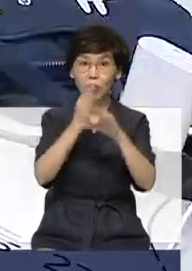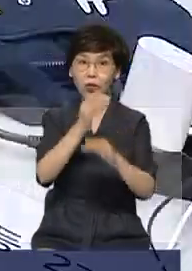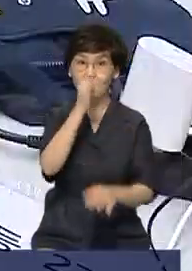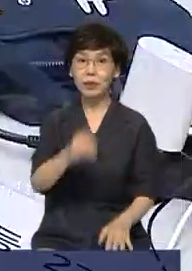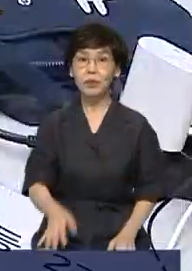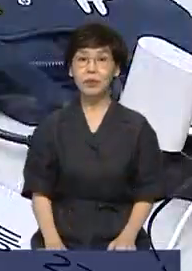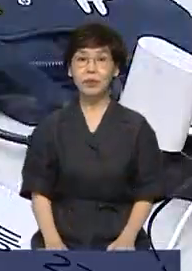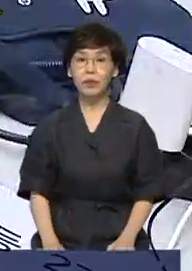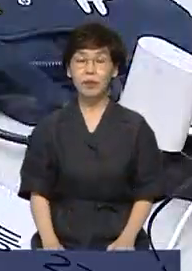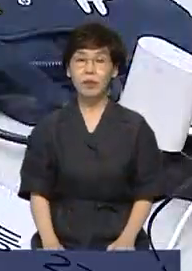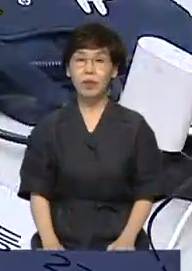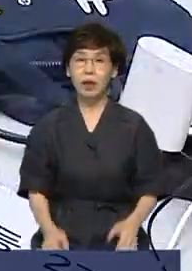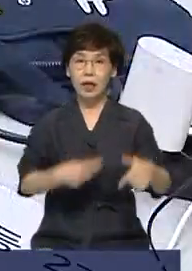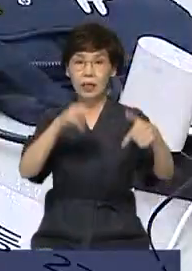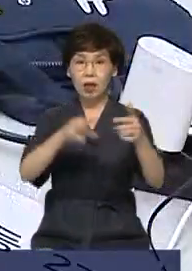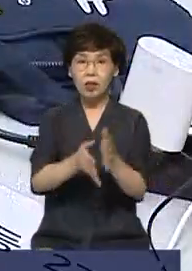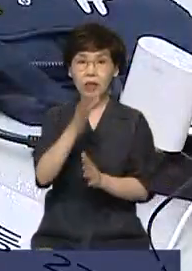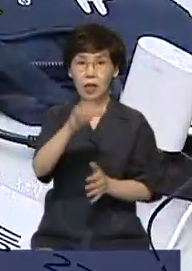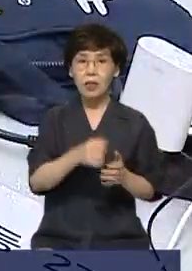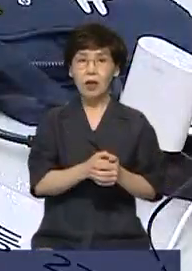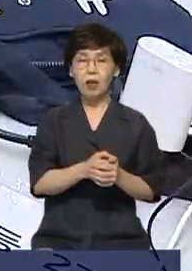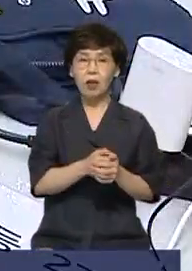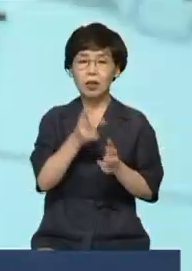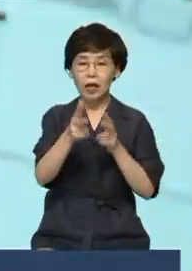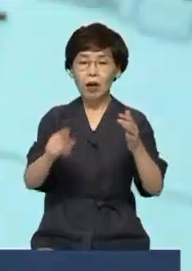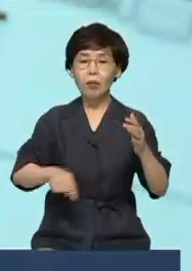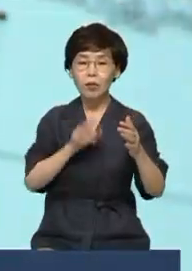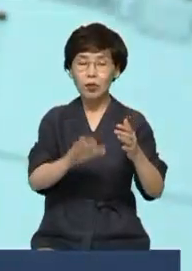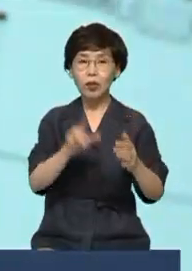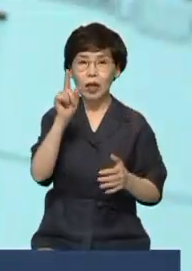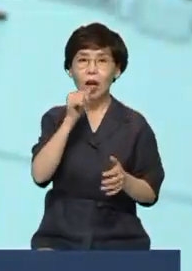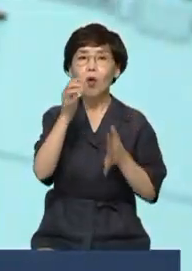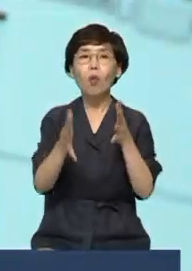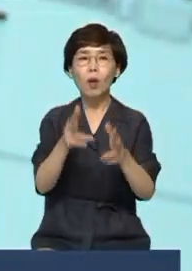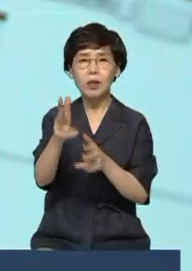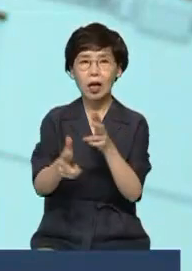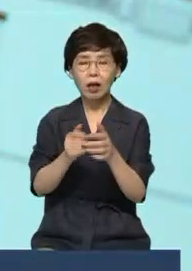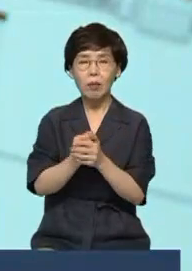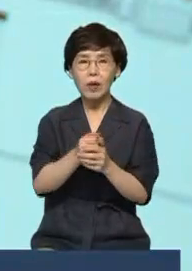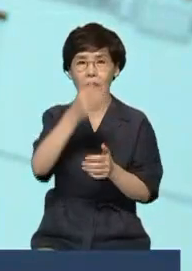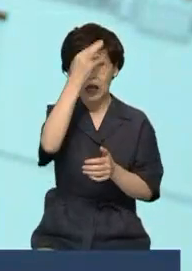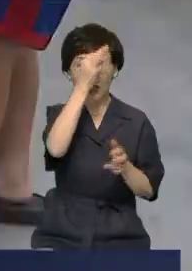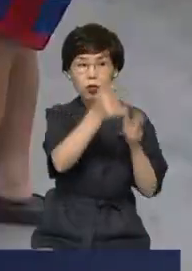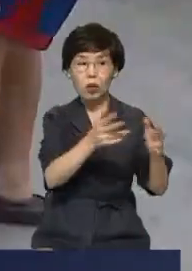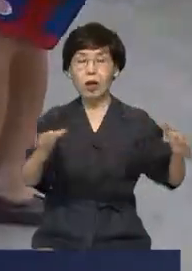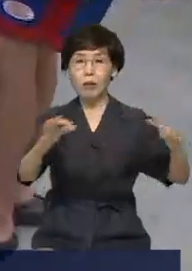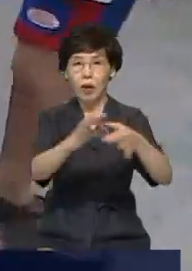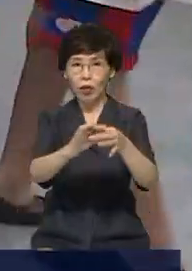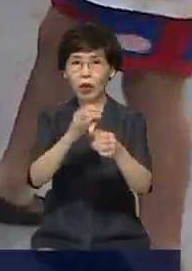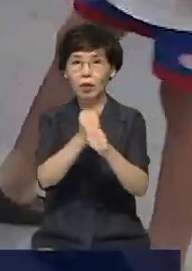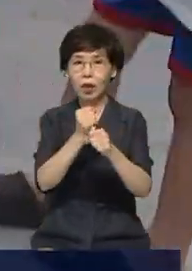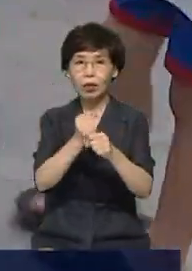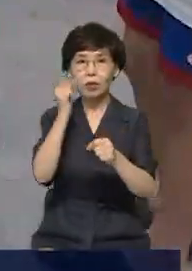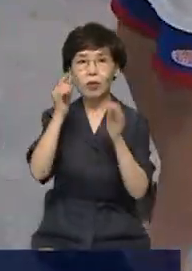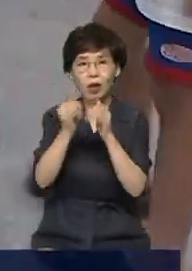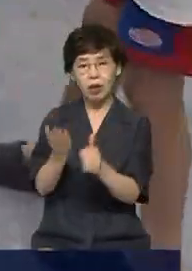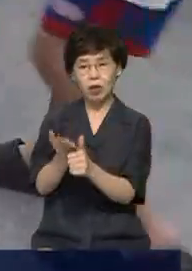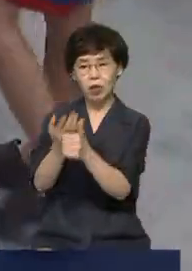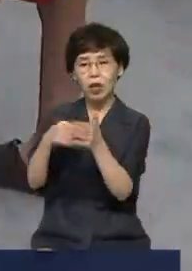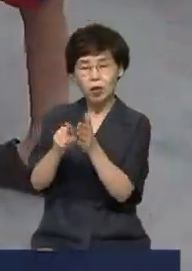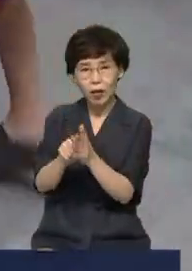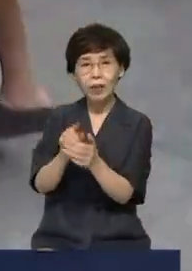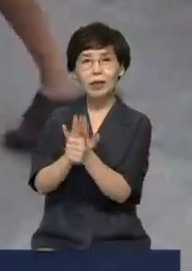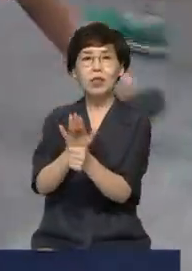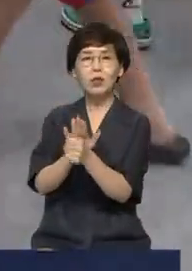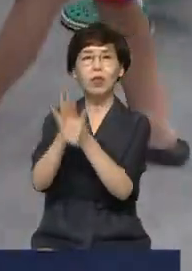있습니다. 인천시는 전략 산업 가운데 하나인 로봇 산업을 마이스 산업과 연계하고 인재 육성을 위한